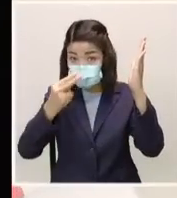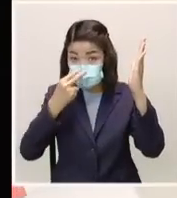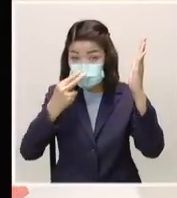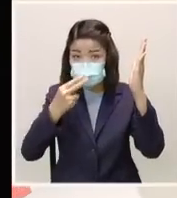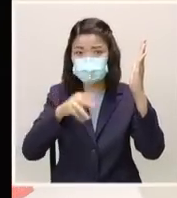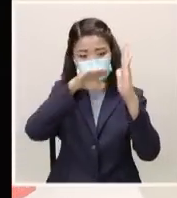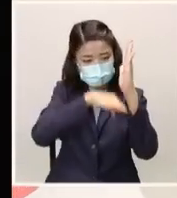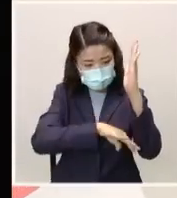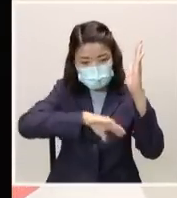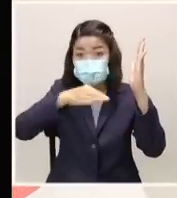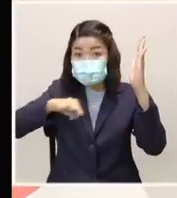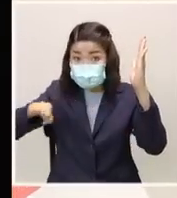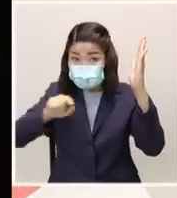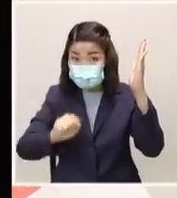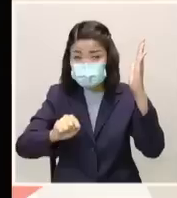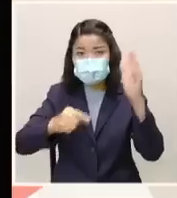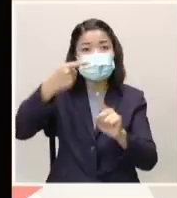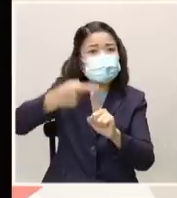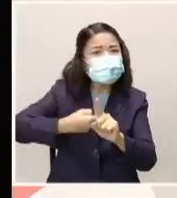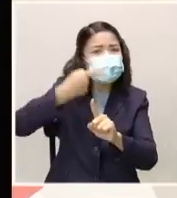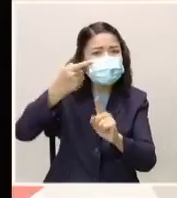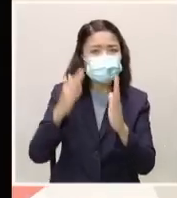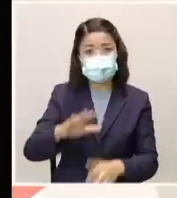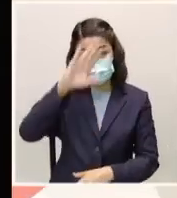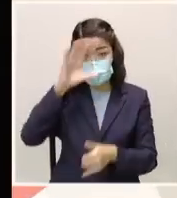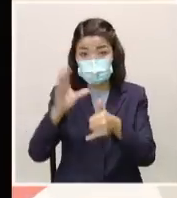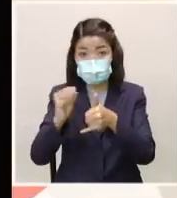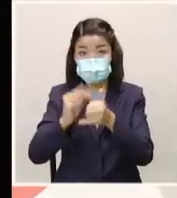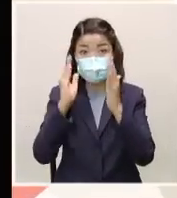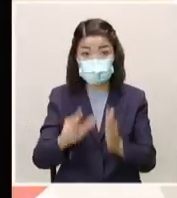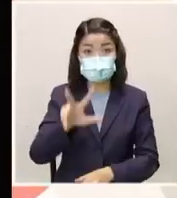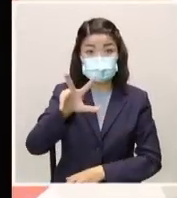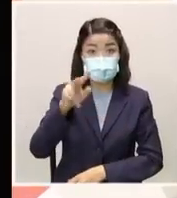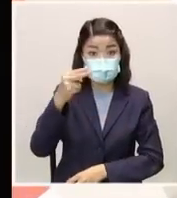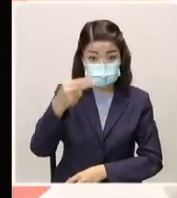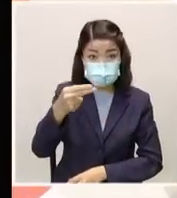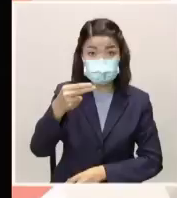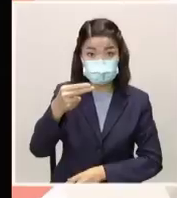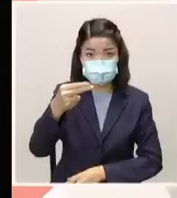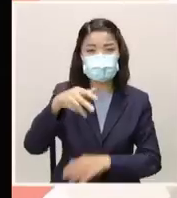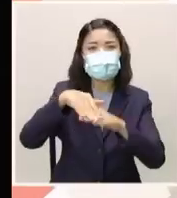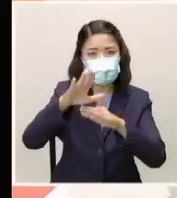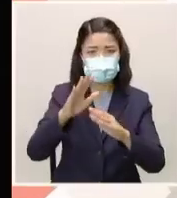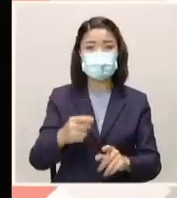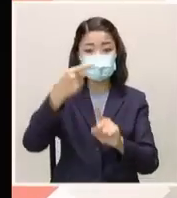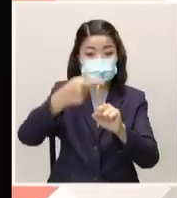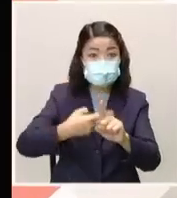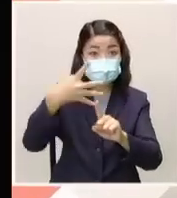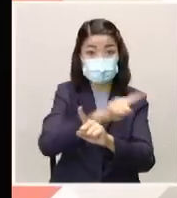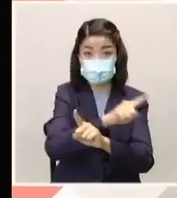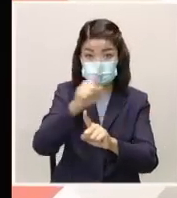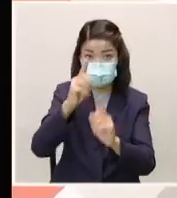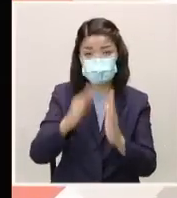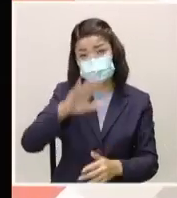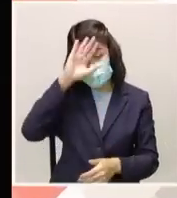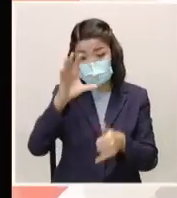ตัวเลขสะสมในระยะเวลา1เดือนค่ะผู้ติดเชื้อ 36,290 รายจากกราฟจะเห็นว่า1เมษายนยังมีจำนว